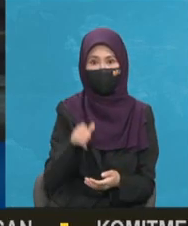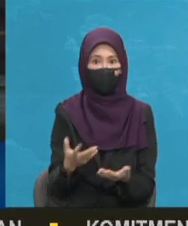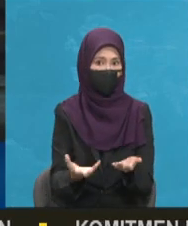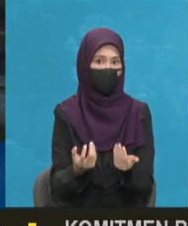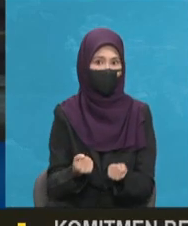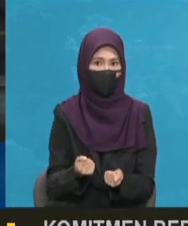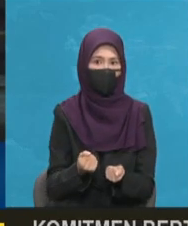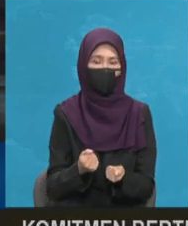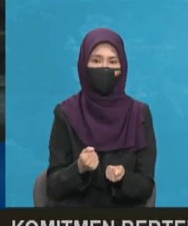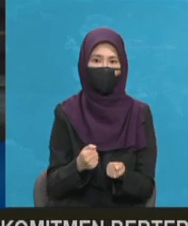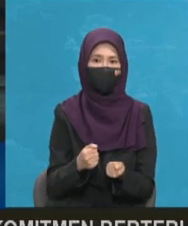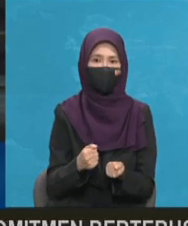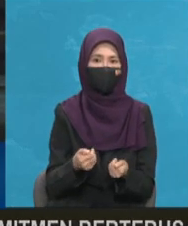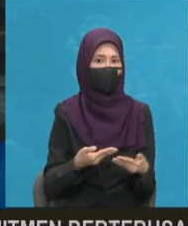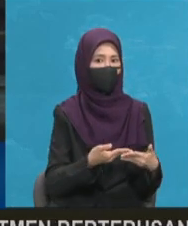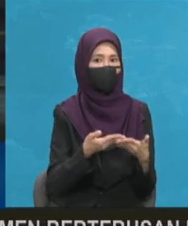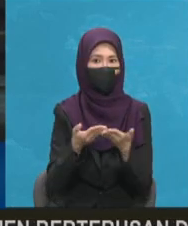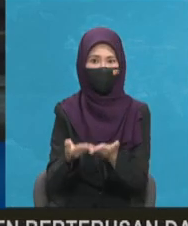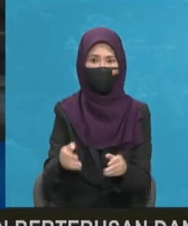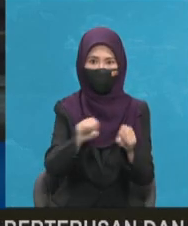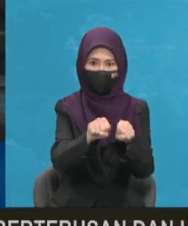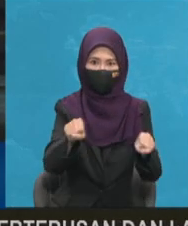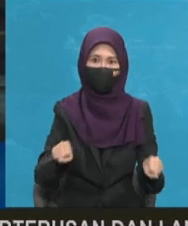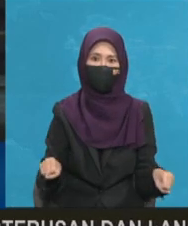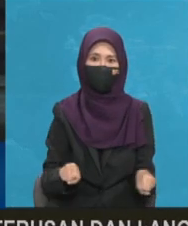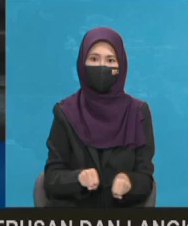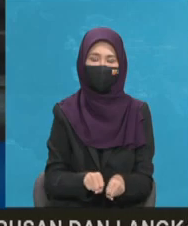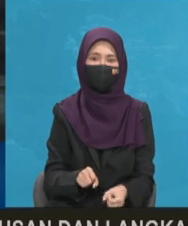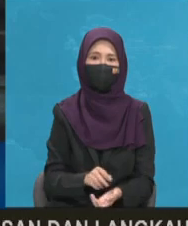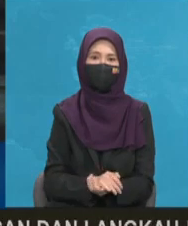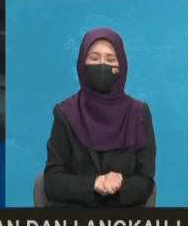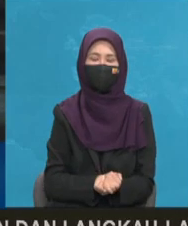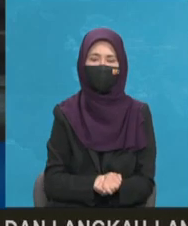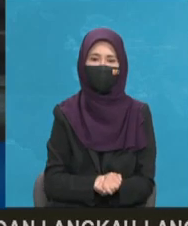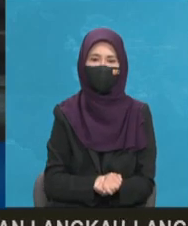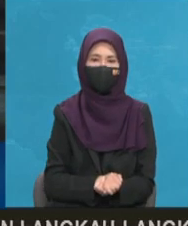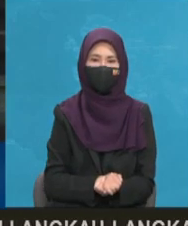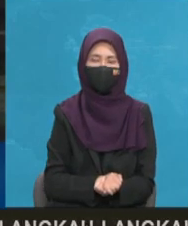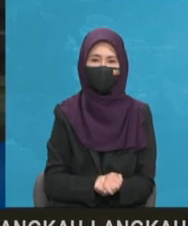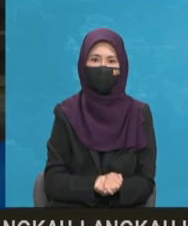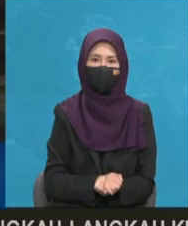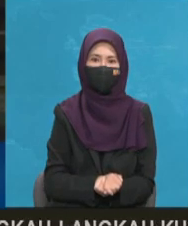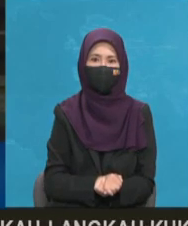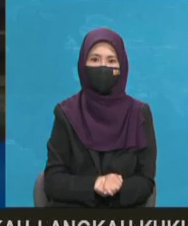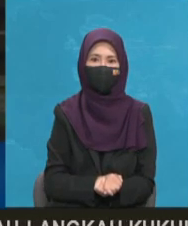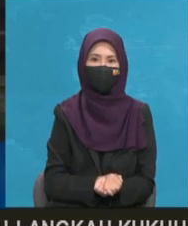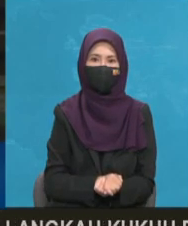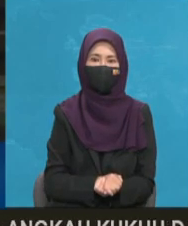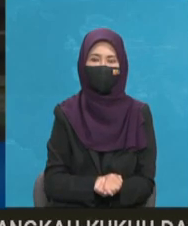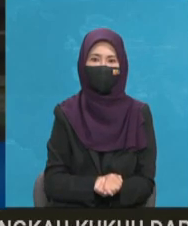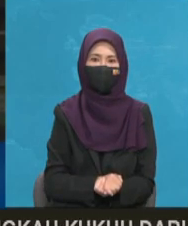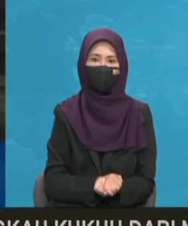hujan art Persija pusat-pusat pensijilan att9 yang tertera di spring sekarang